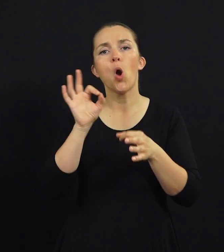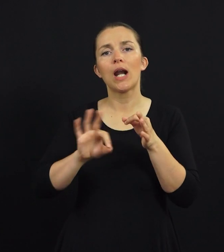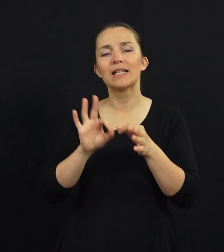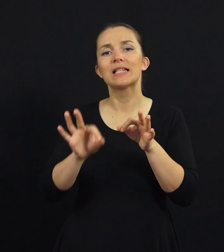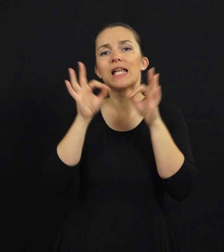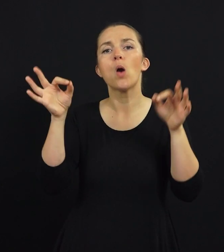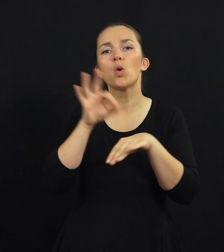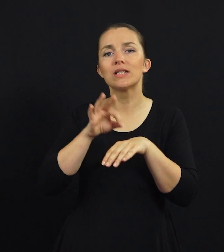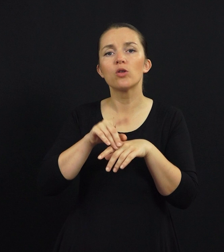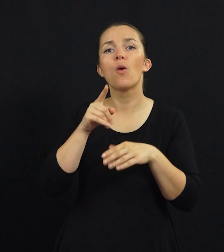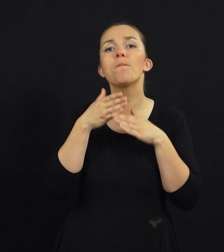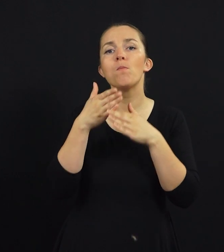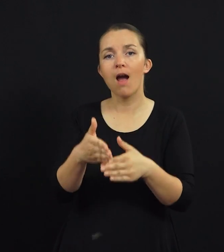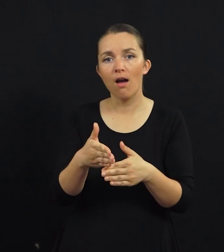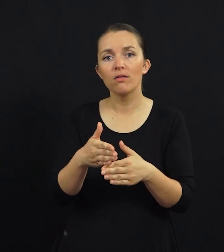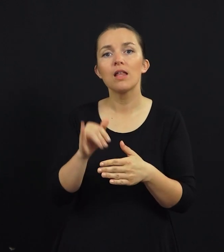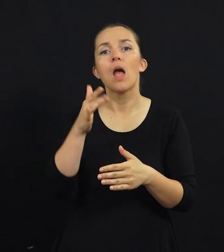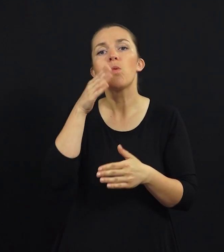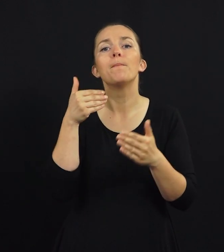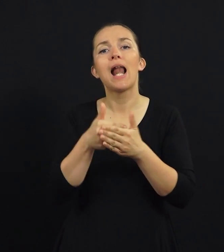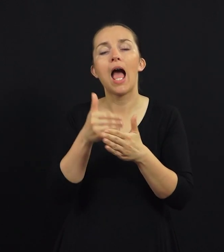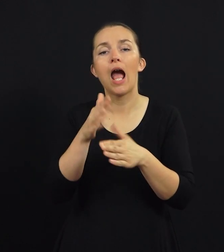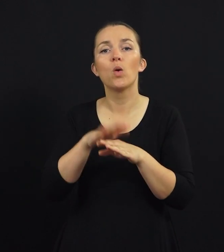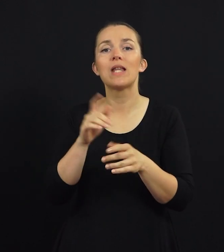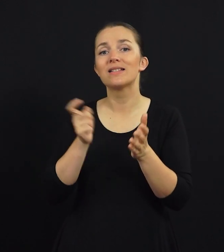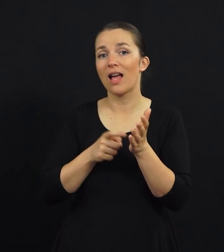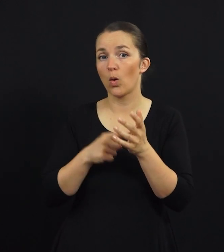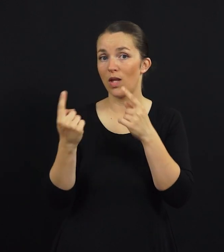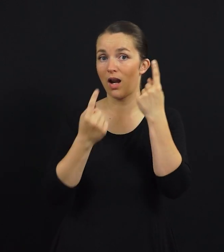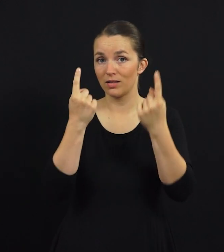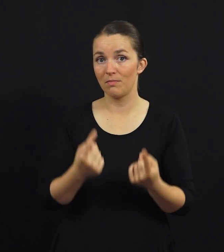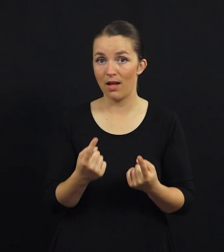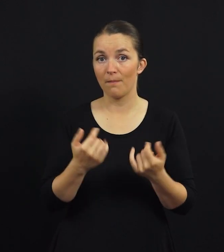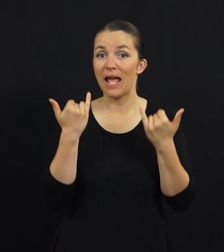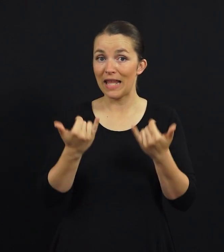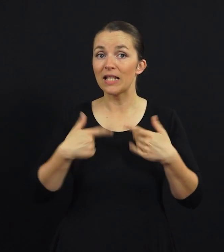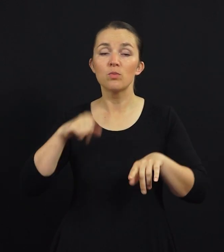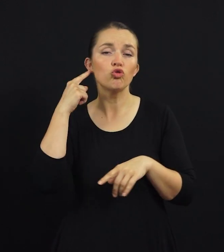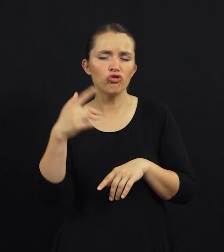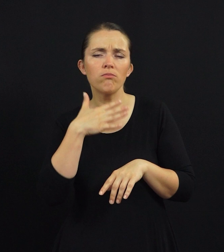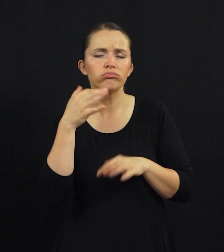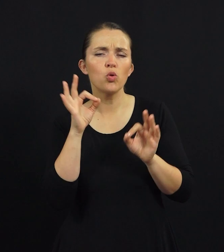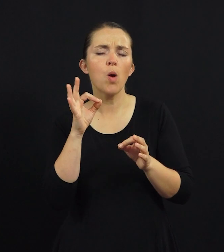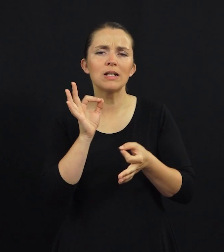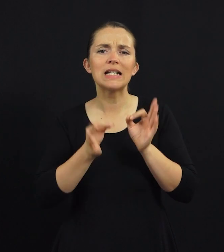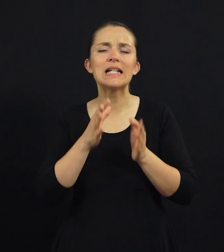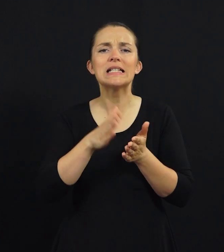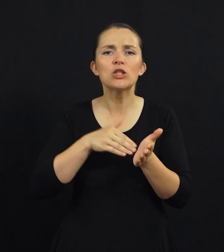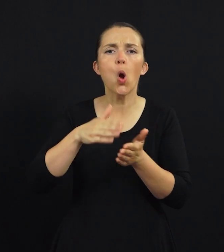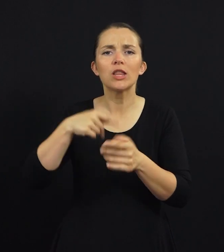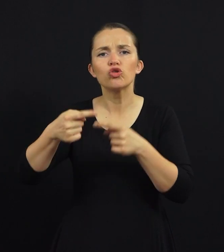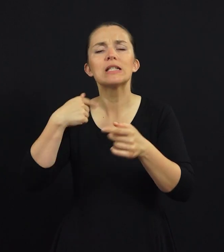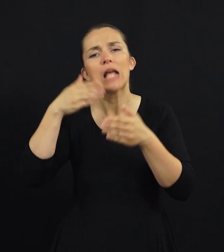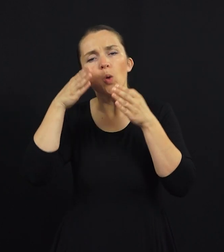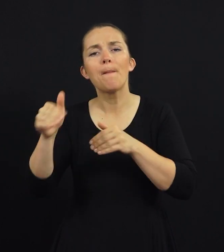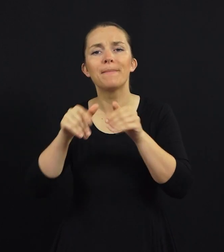želimo ohraniti javno zdravstvo in mu pomagati, da se bo prilagajal na zahtevne razmere. Danes smo slišali kar nekaj dobrih izhodišč